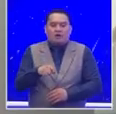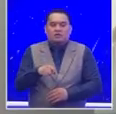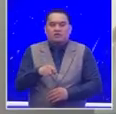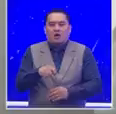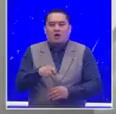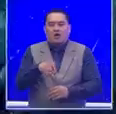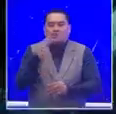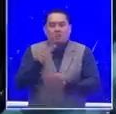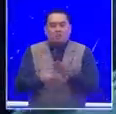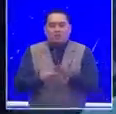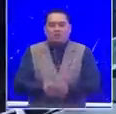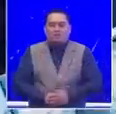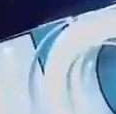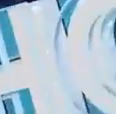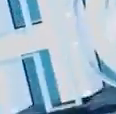и не подведет.